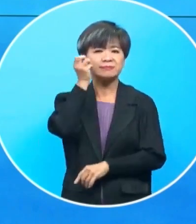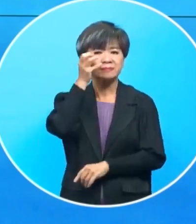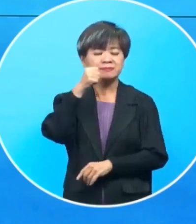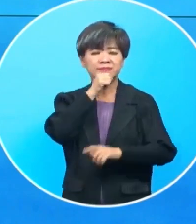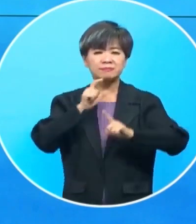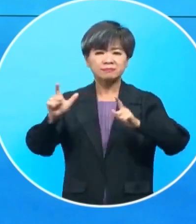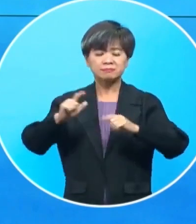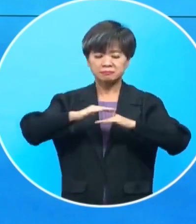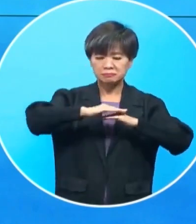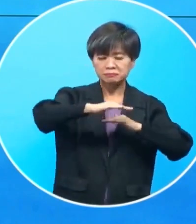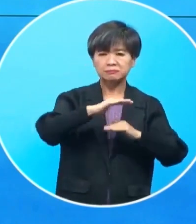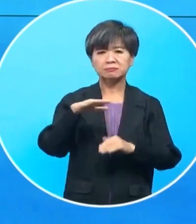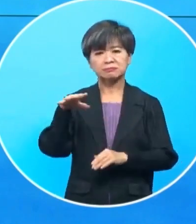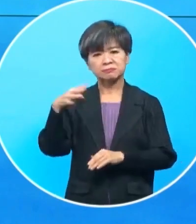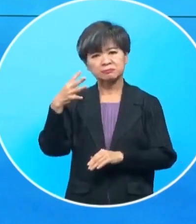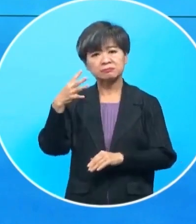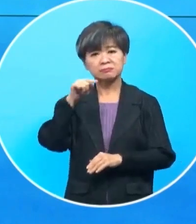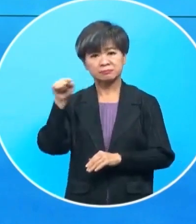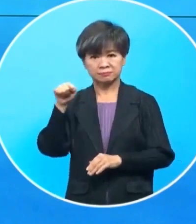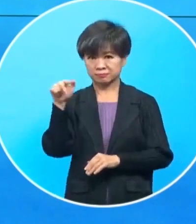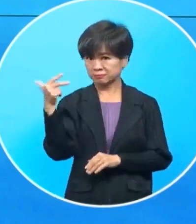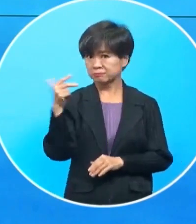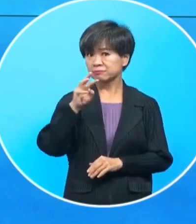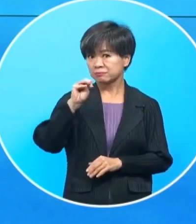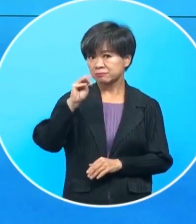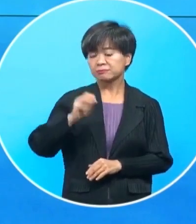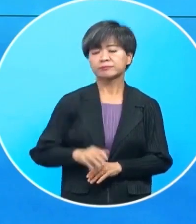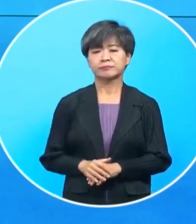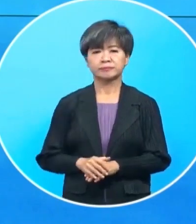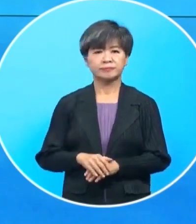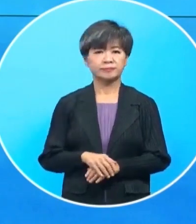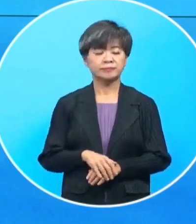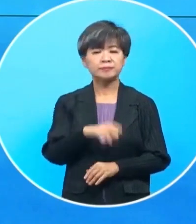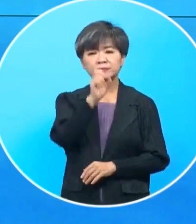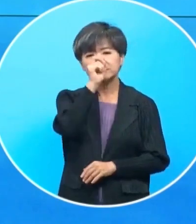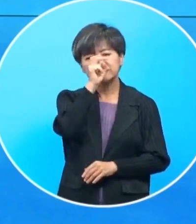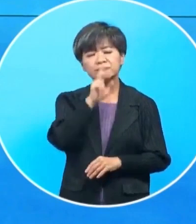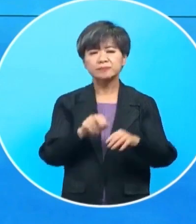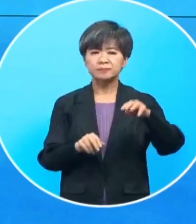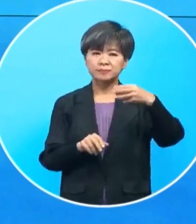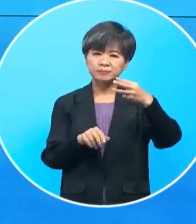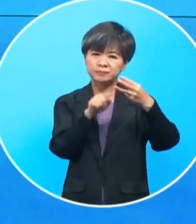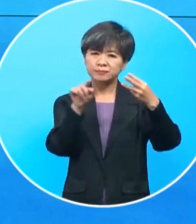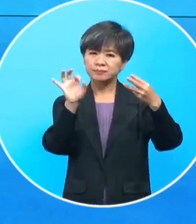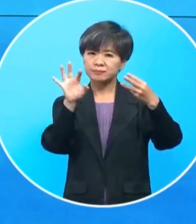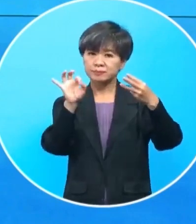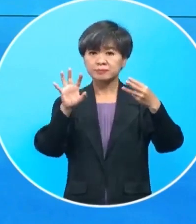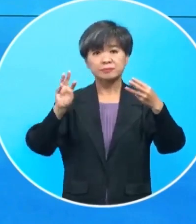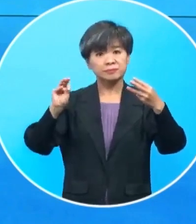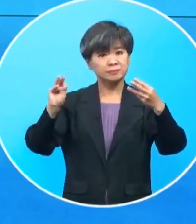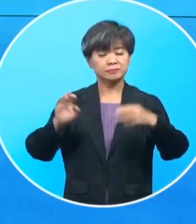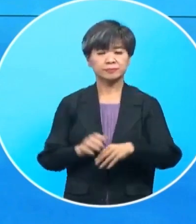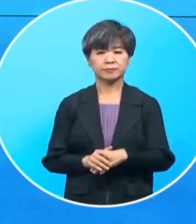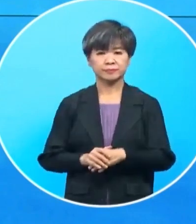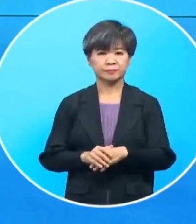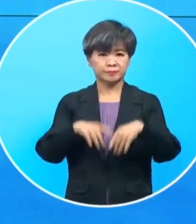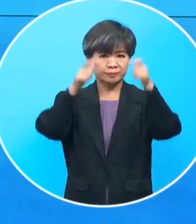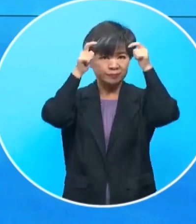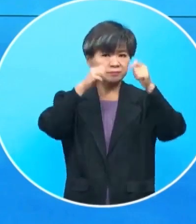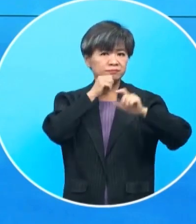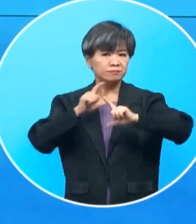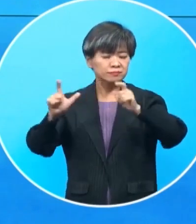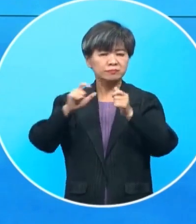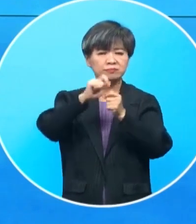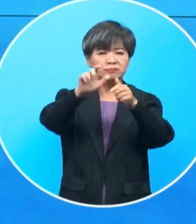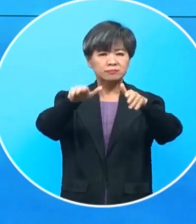概是400到700左右。那宜兰的山区300到500。那再来就是高屏还有恒春